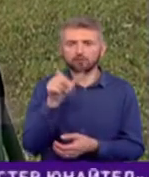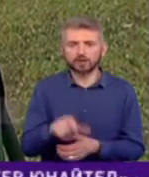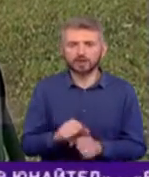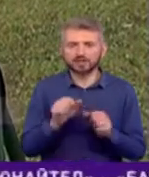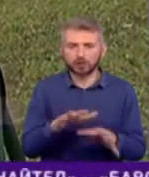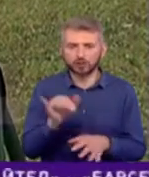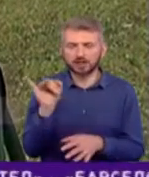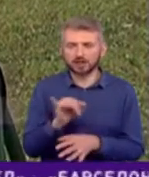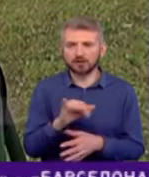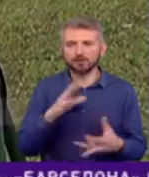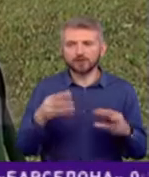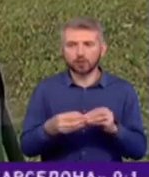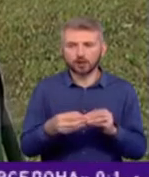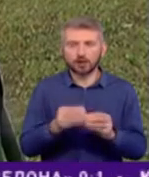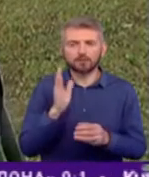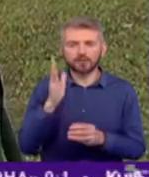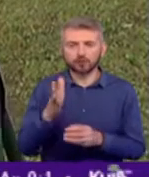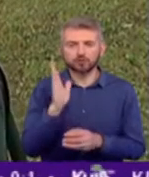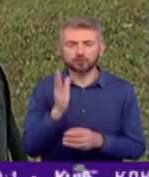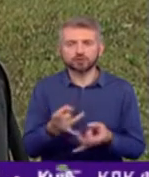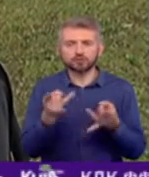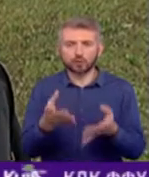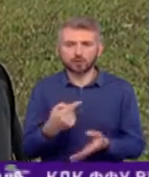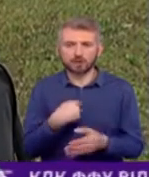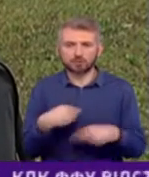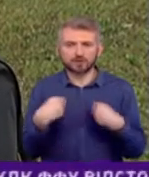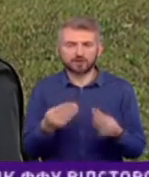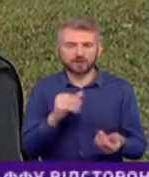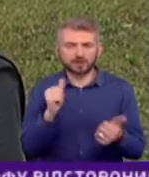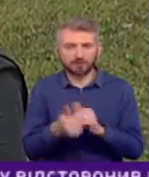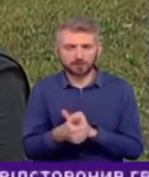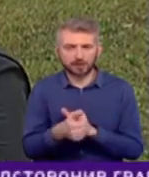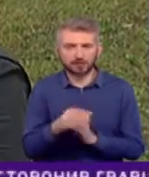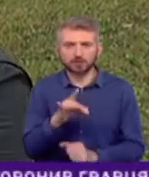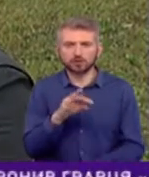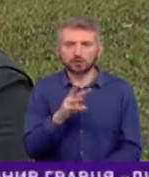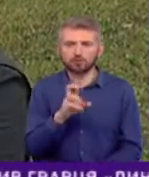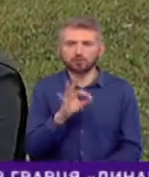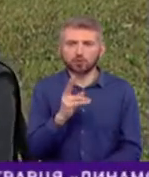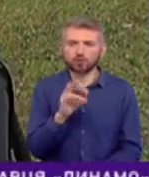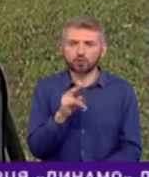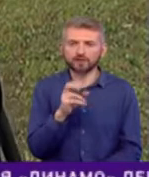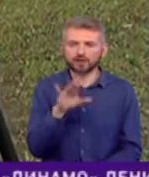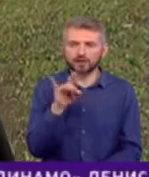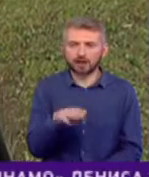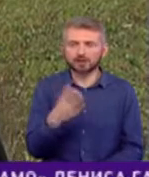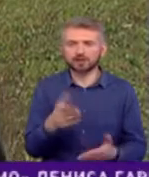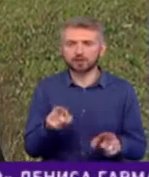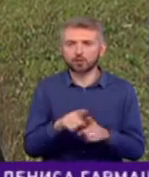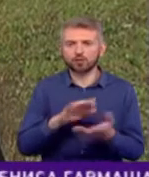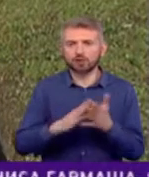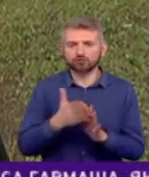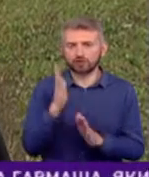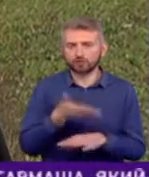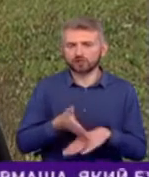здається. І в ітогі в послідовому буде проще нам давати взамін тромбоконцентрат, якщо от таке буде положення, ну, от таке